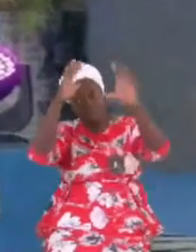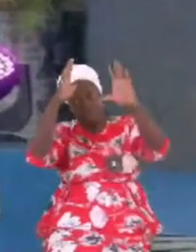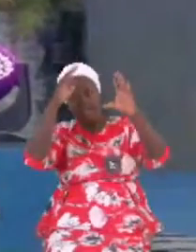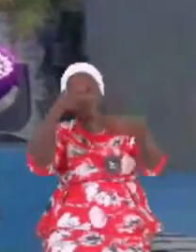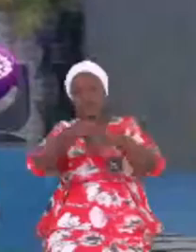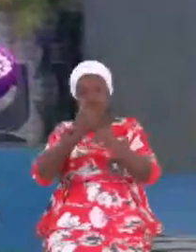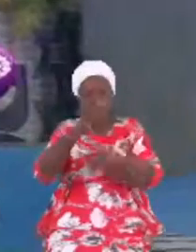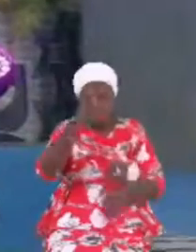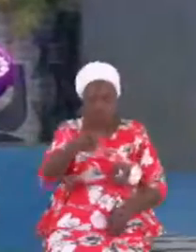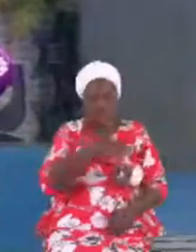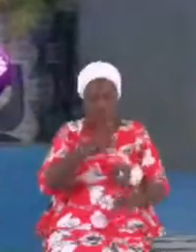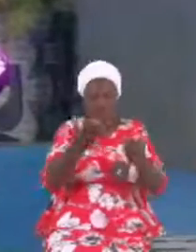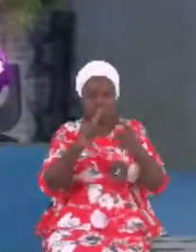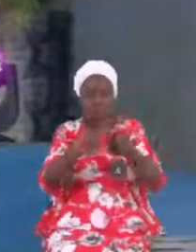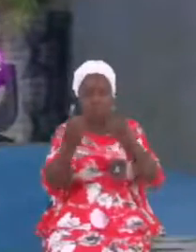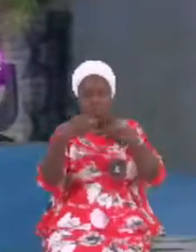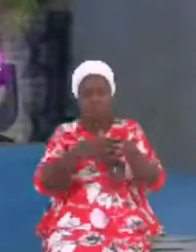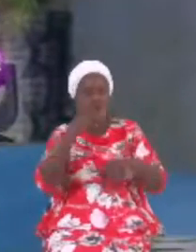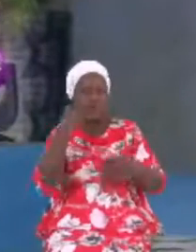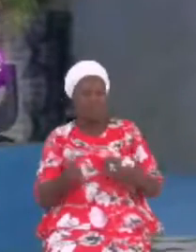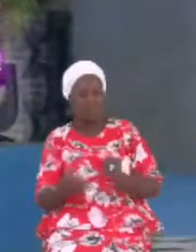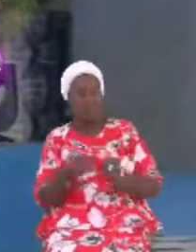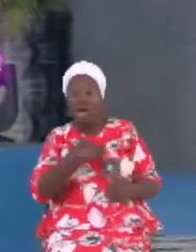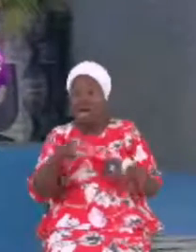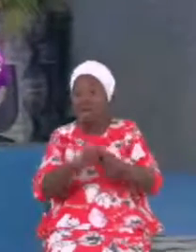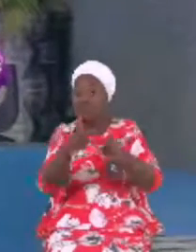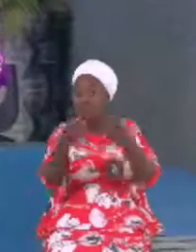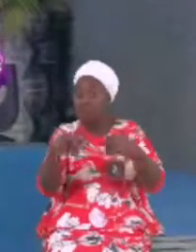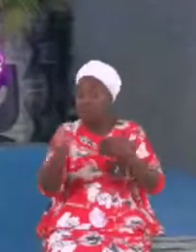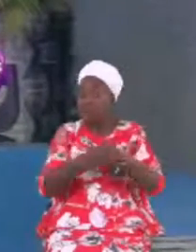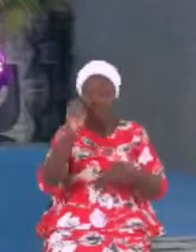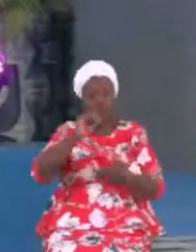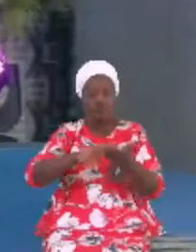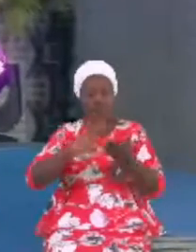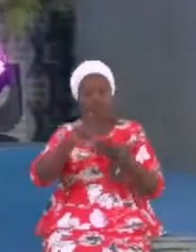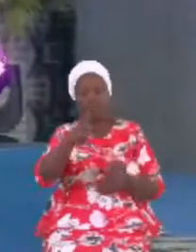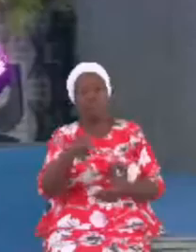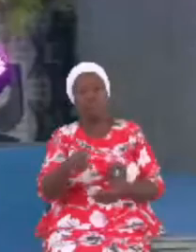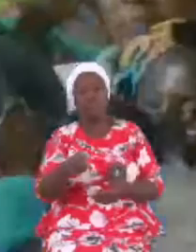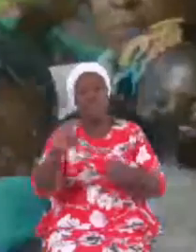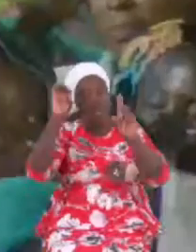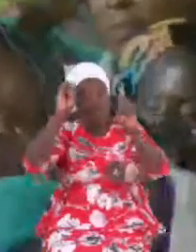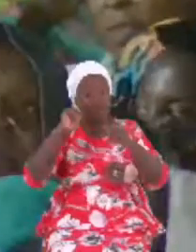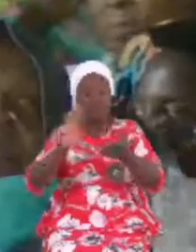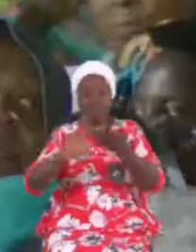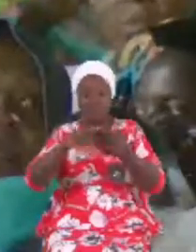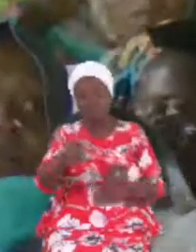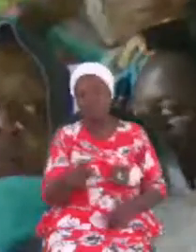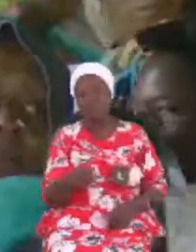créé. Et il veut que tu reviennes maintenant. Et comme tu reviens, il va te pardonner. J'ai dit, il va te